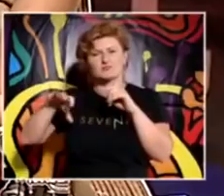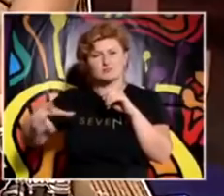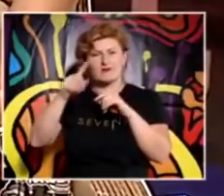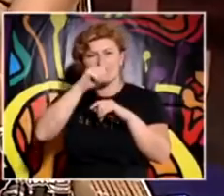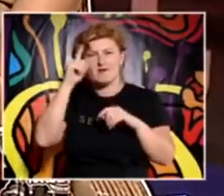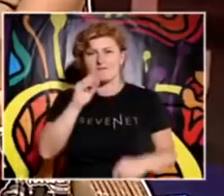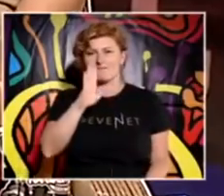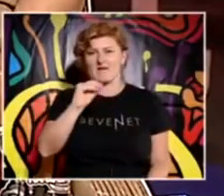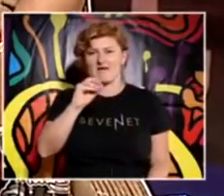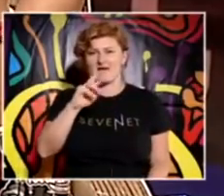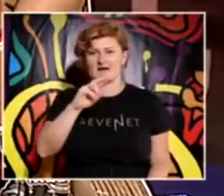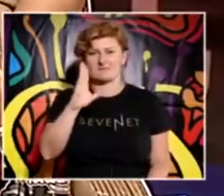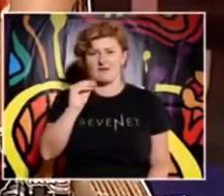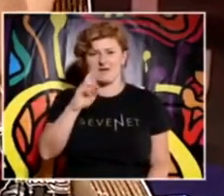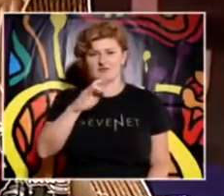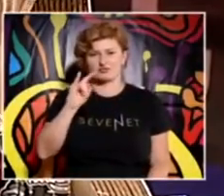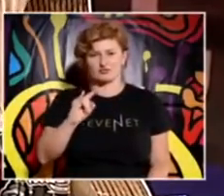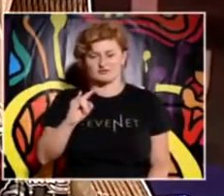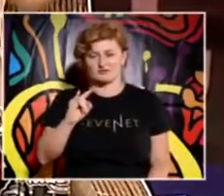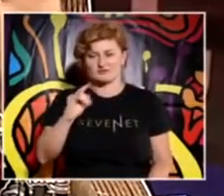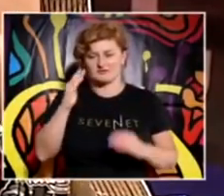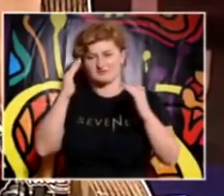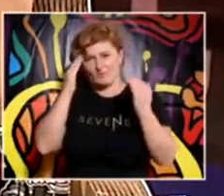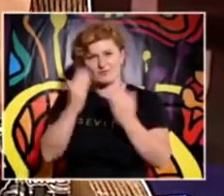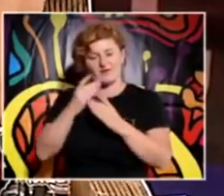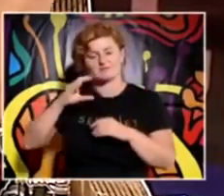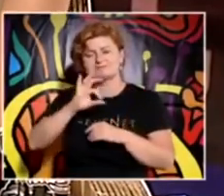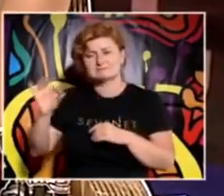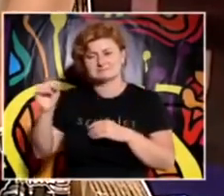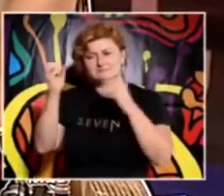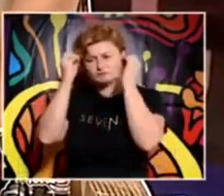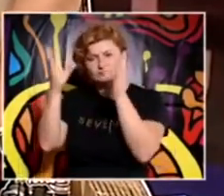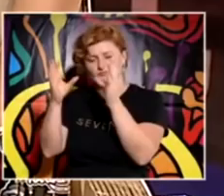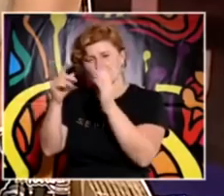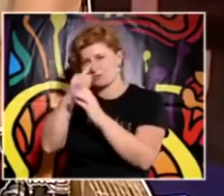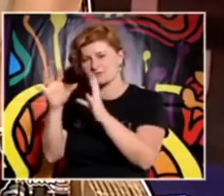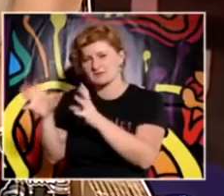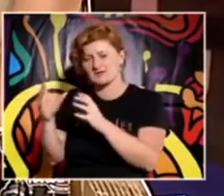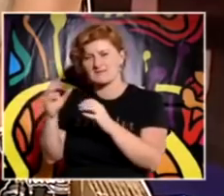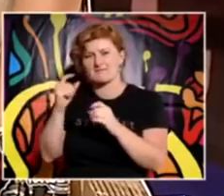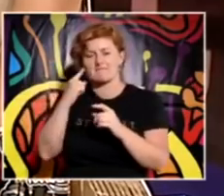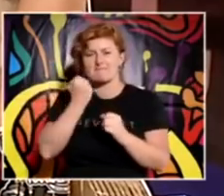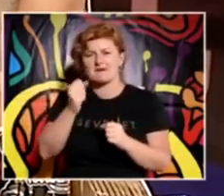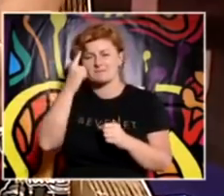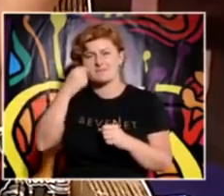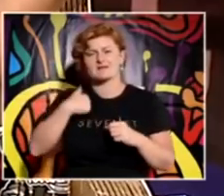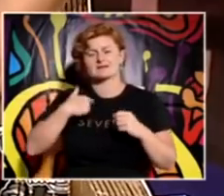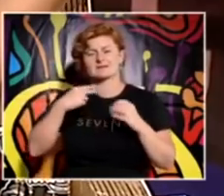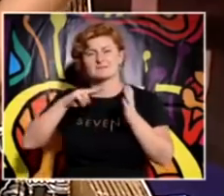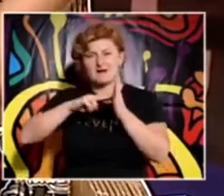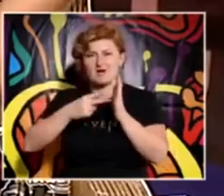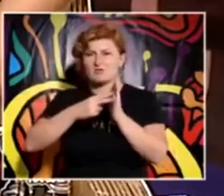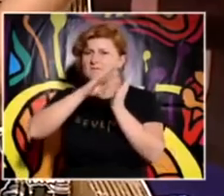berberami, najbardziej odcisnęło się chyba w mojej pamięci. Mieliśmy sobie spędzić noc w